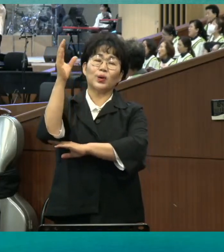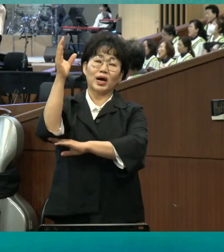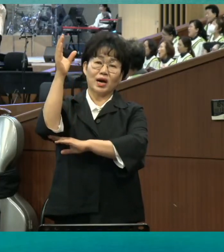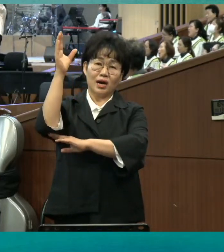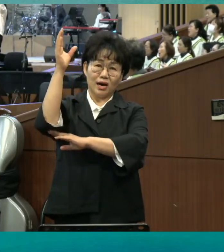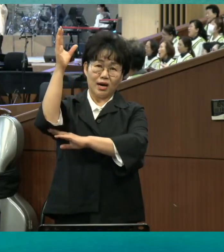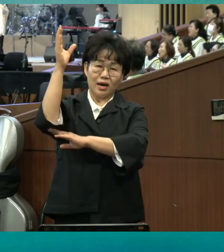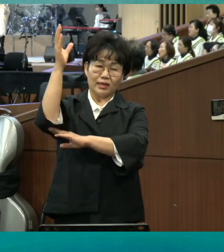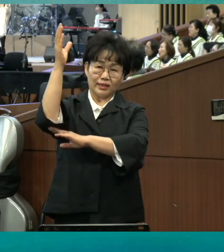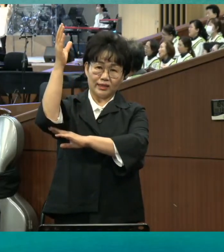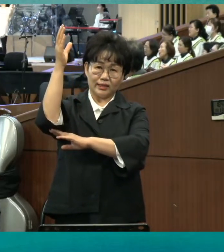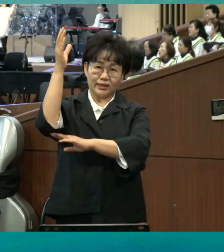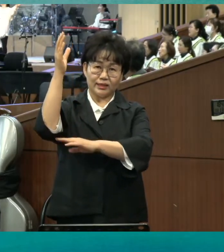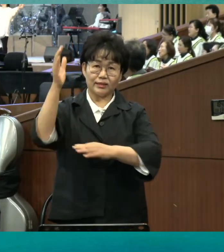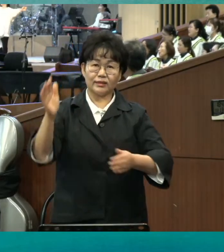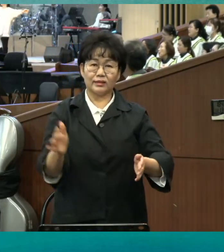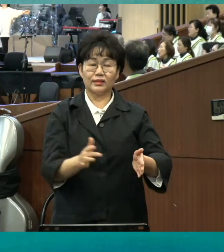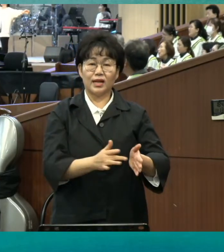영광이